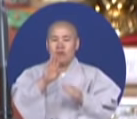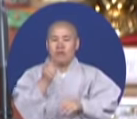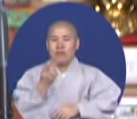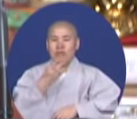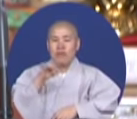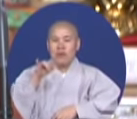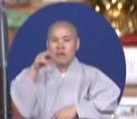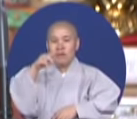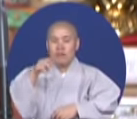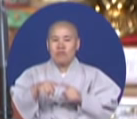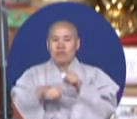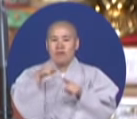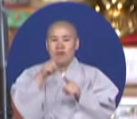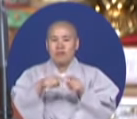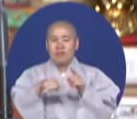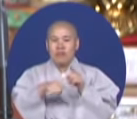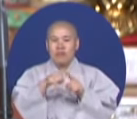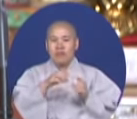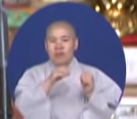겁니다, 이게.